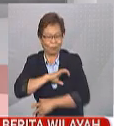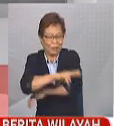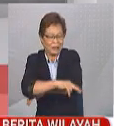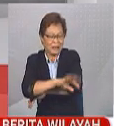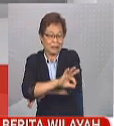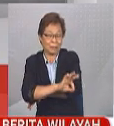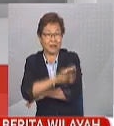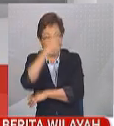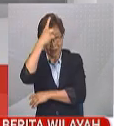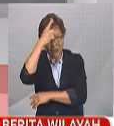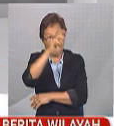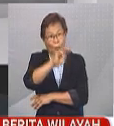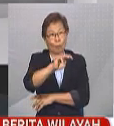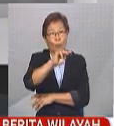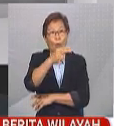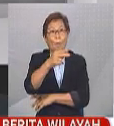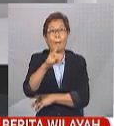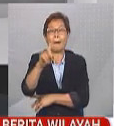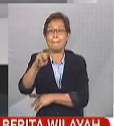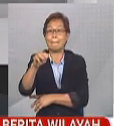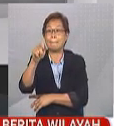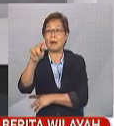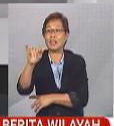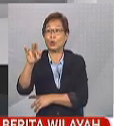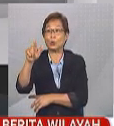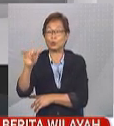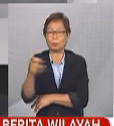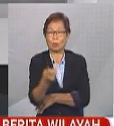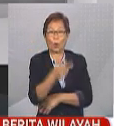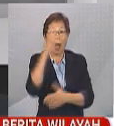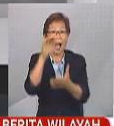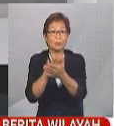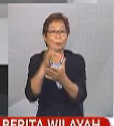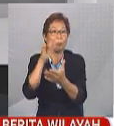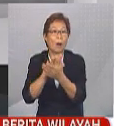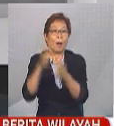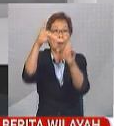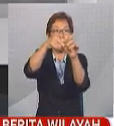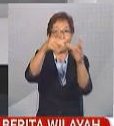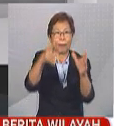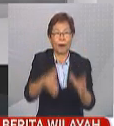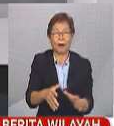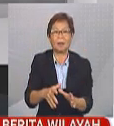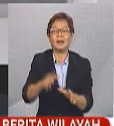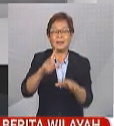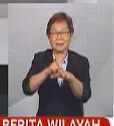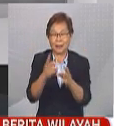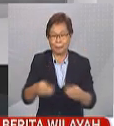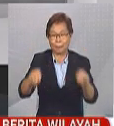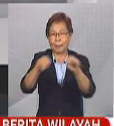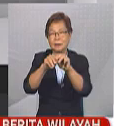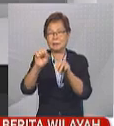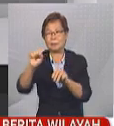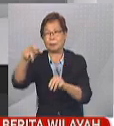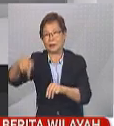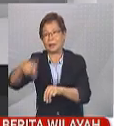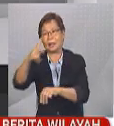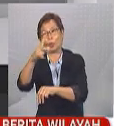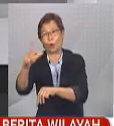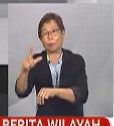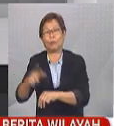Negeri 9 Datuk Muhammad Yusuf pasangan itu merupakan peserta perhimpunan cuma tabligh di masjid Sri Petaling Kuala